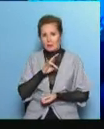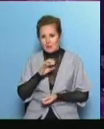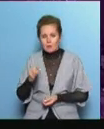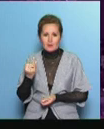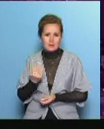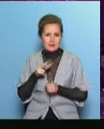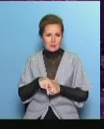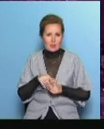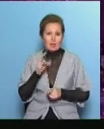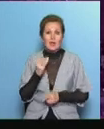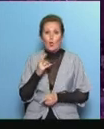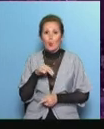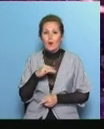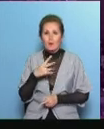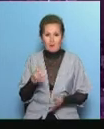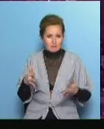Никулина.